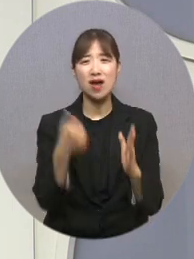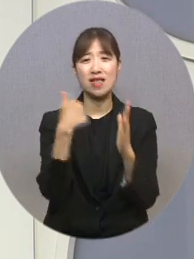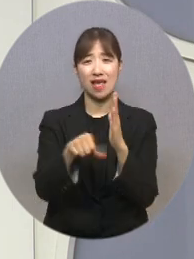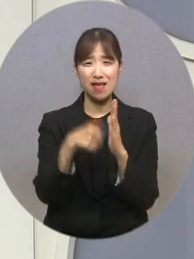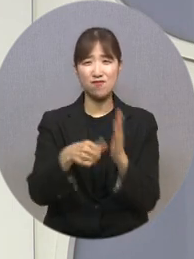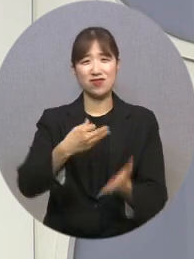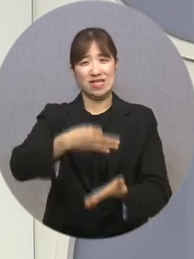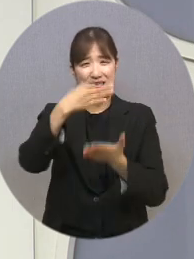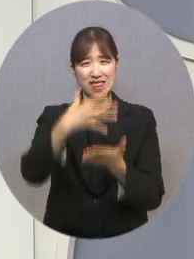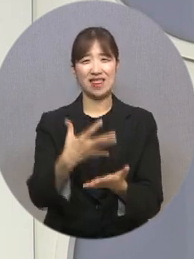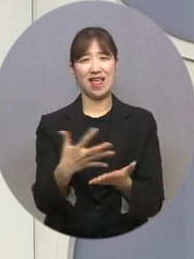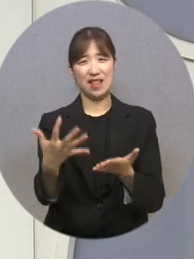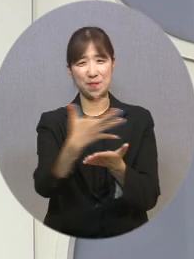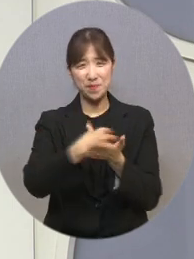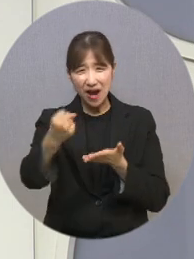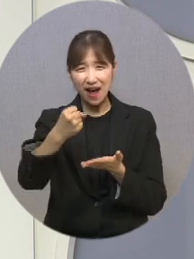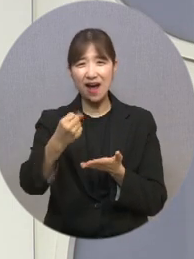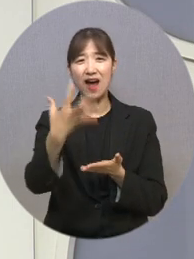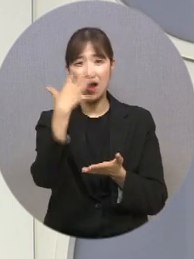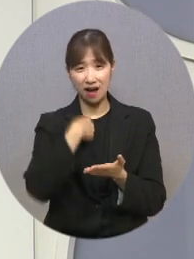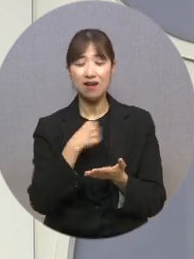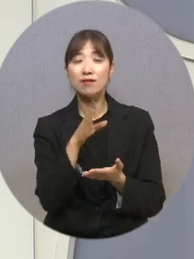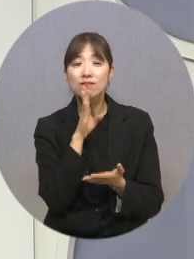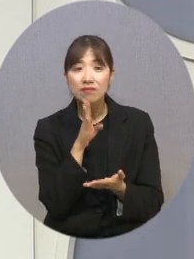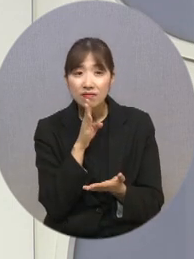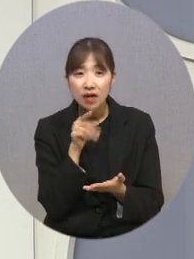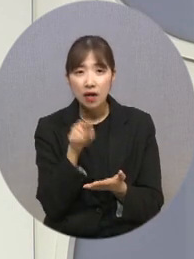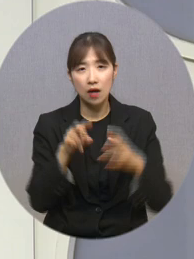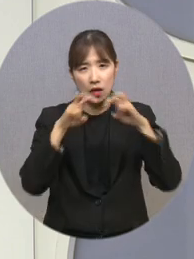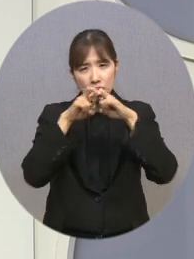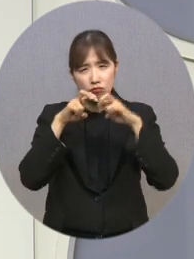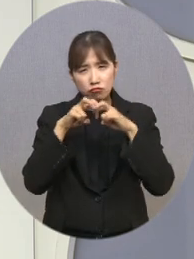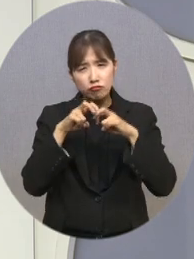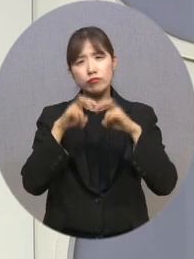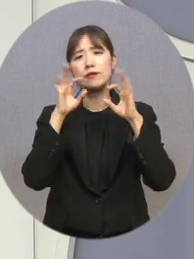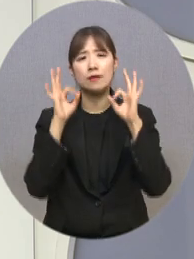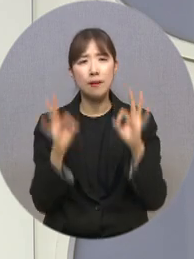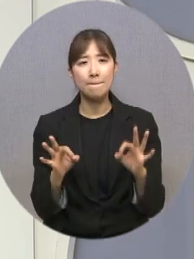받거나 재산상 이익을 취득한 자 형법전에 그렇게 돼 있다면 이걸 분석을 해보니까